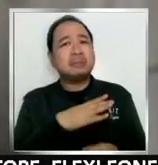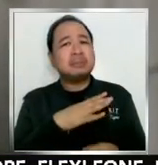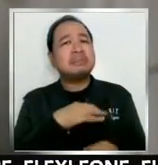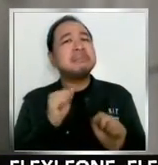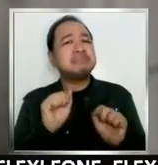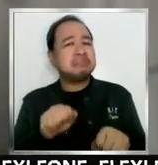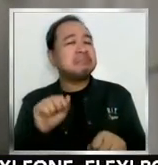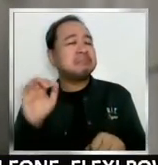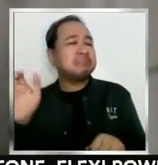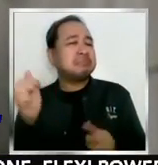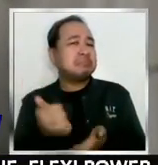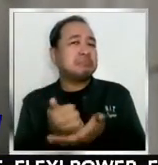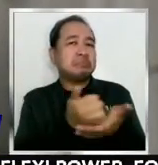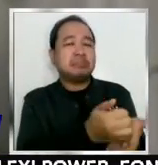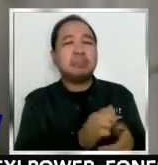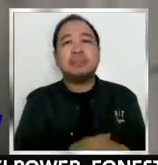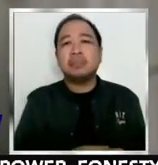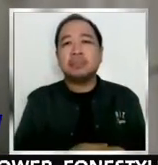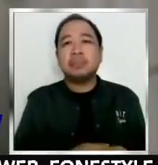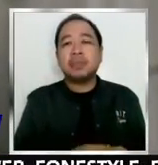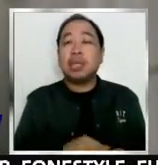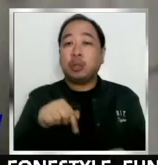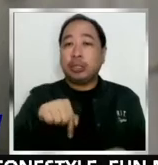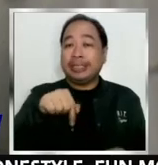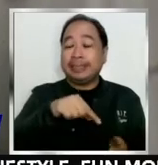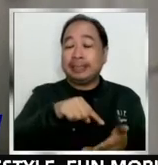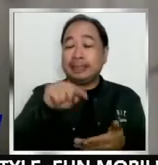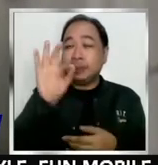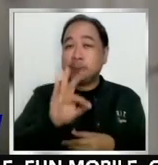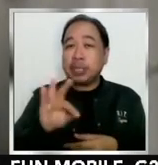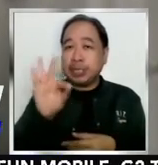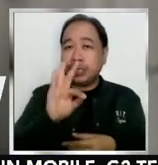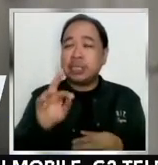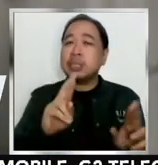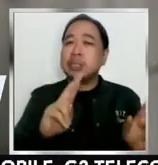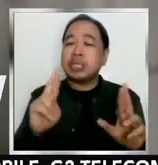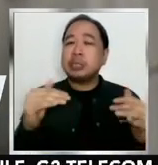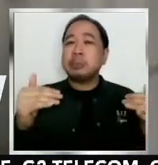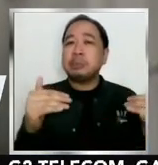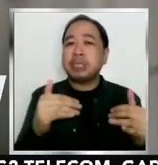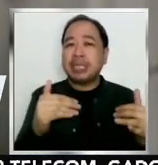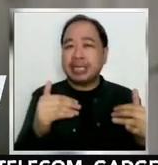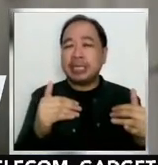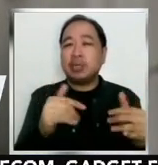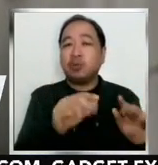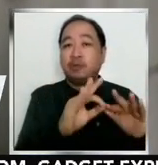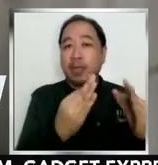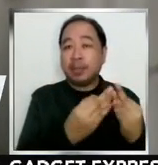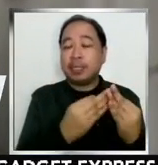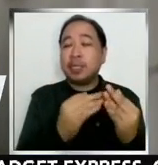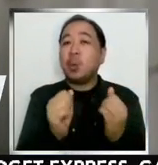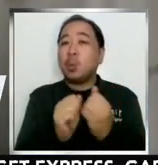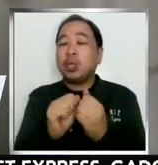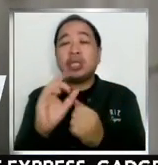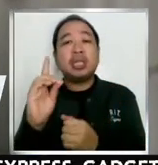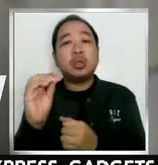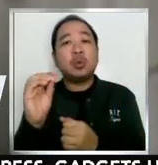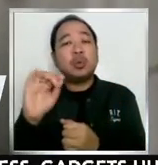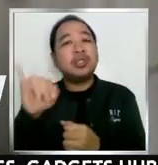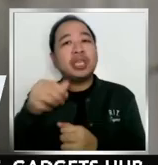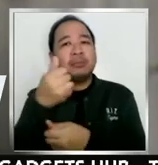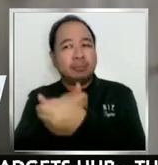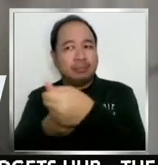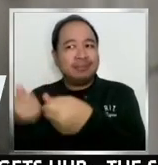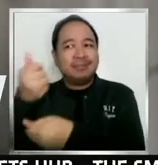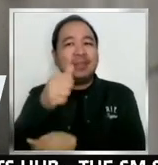muling makikipagpulong ang mga pamilya ng mga nawawalang sabungero kay Justice Secretary Jesus Crispin Rimulya. Alam nilang mahirap ang laban,